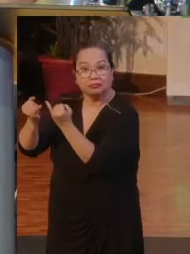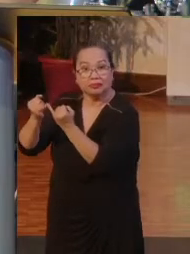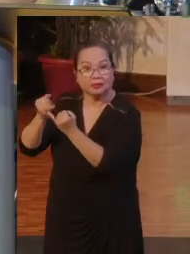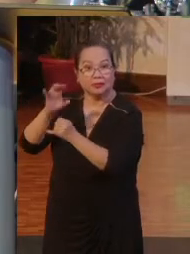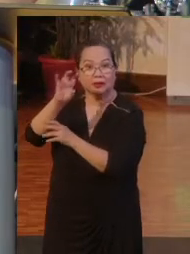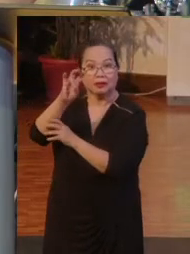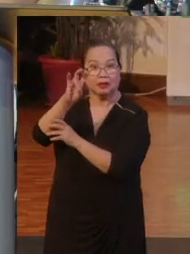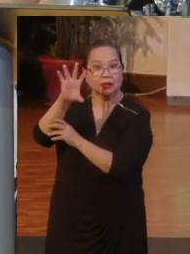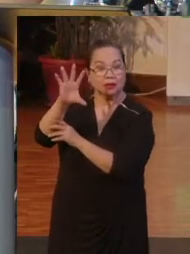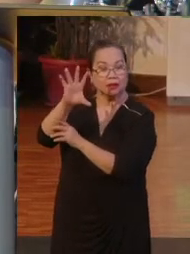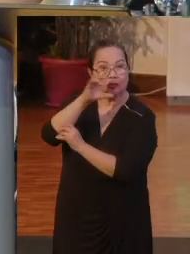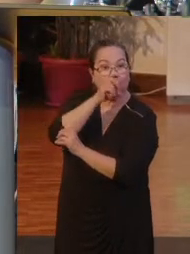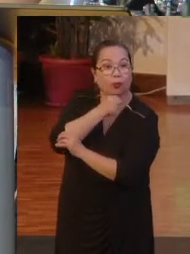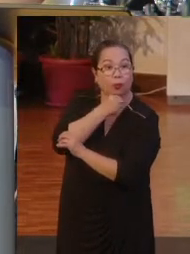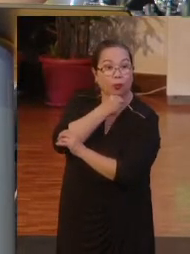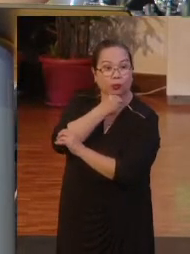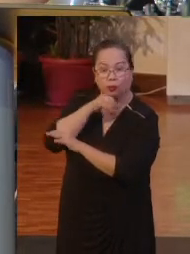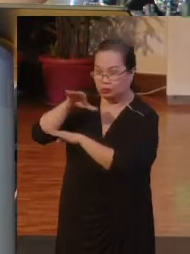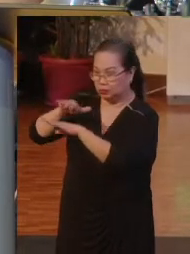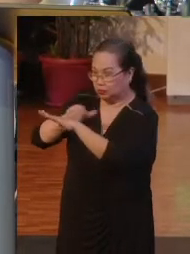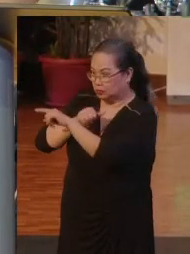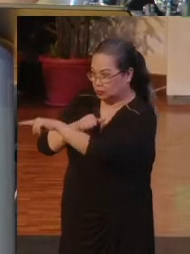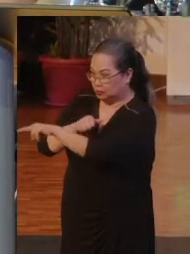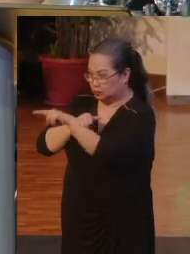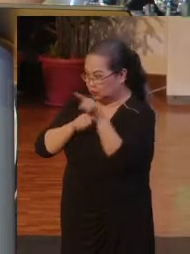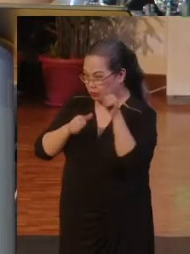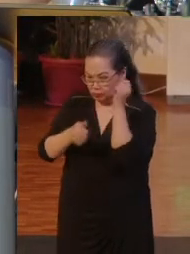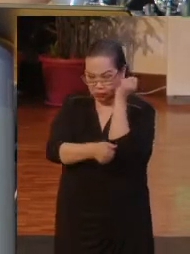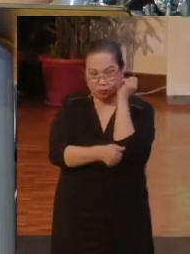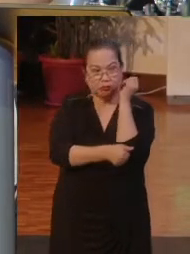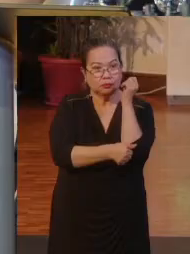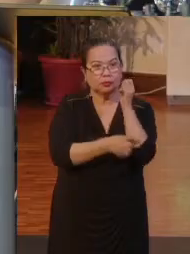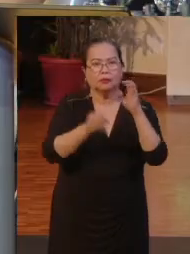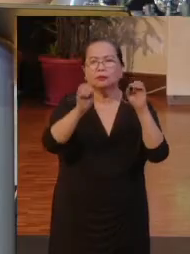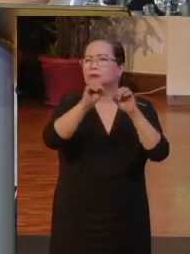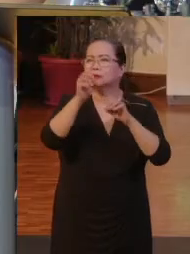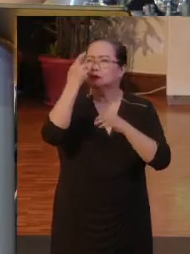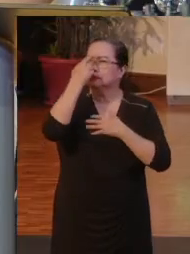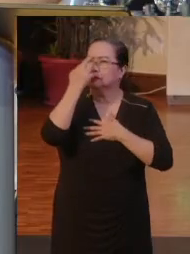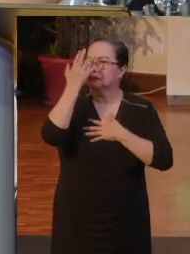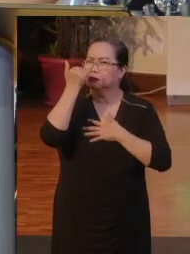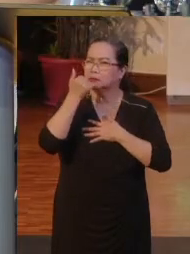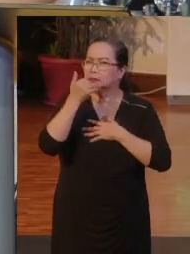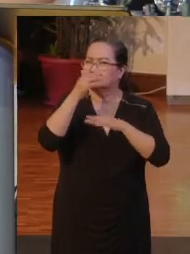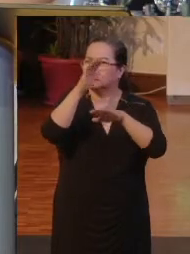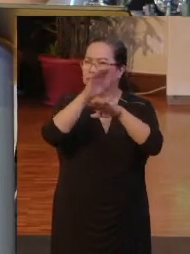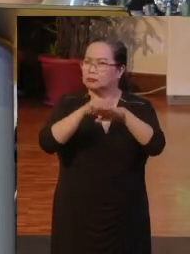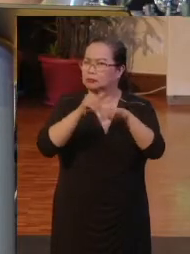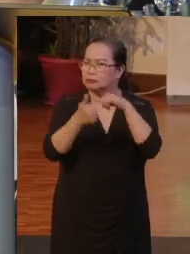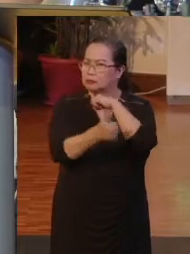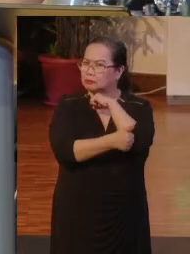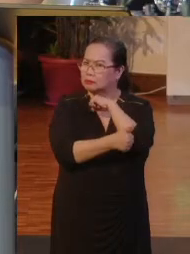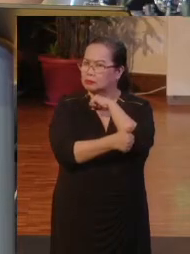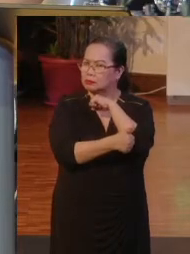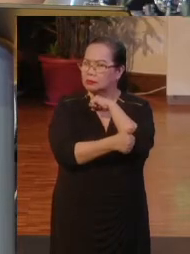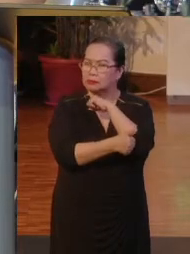siya'y tinawag ng ating Diyos. Wala pong dahilan para tawagin si